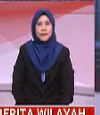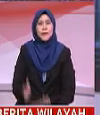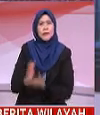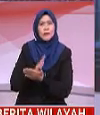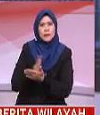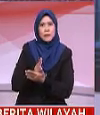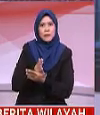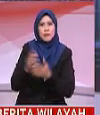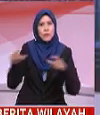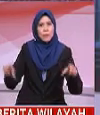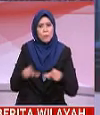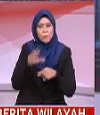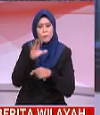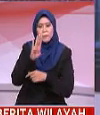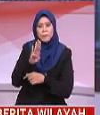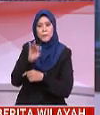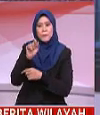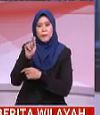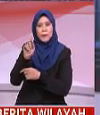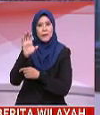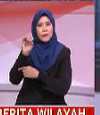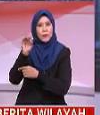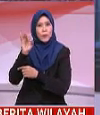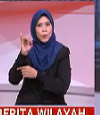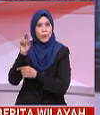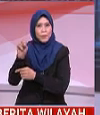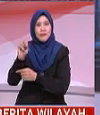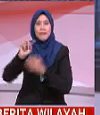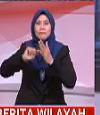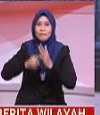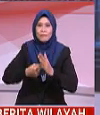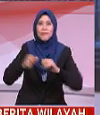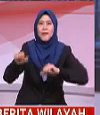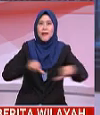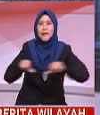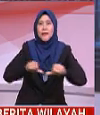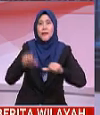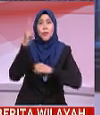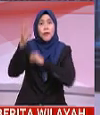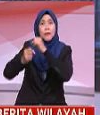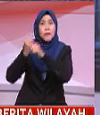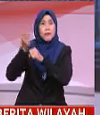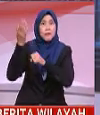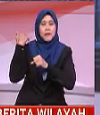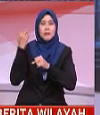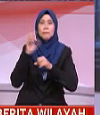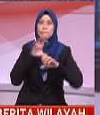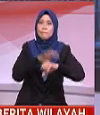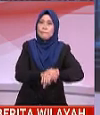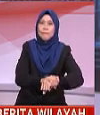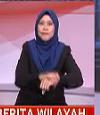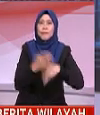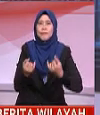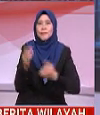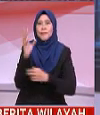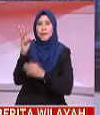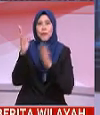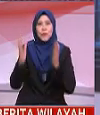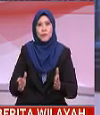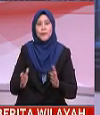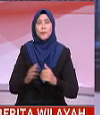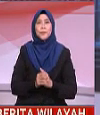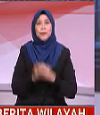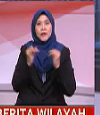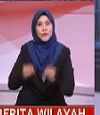Sindiket pelombongan Bitcoin yang dikesan aktif sejak 2 tahun lepas tumpas susulan penahanan 6 individu. Kesemua